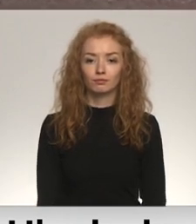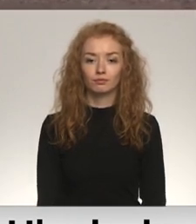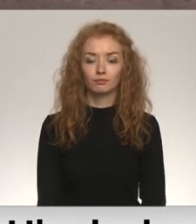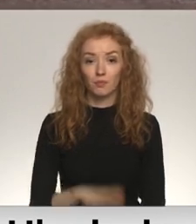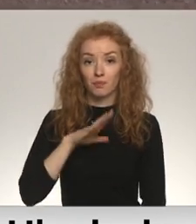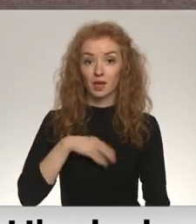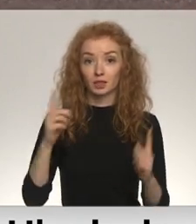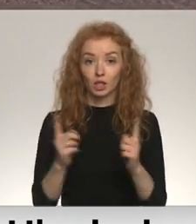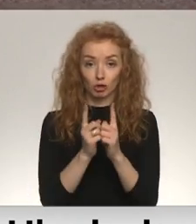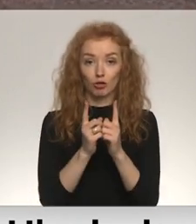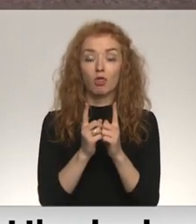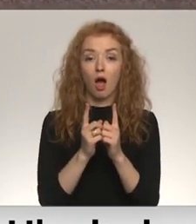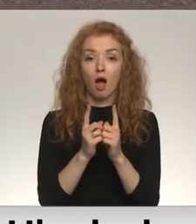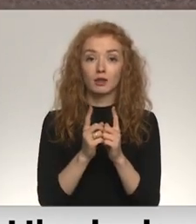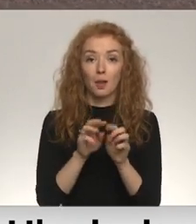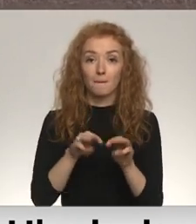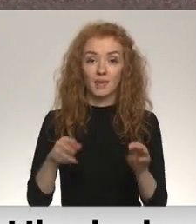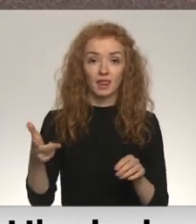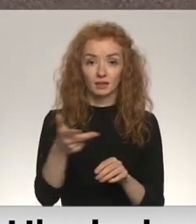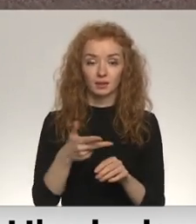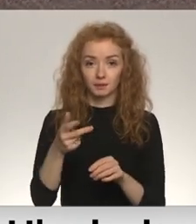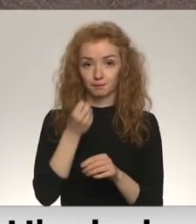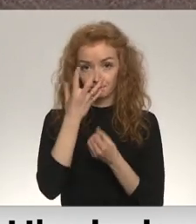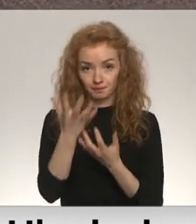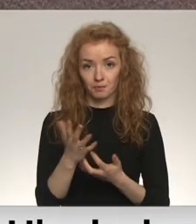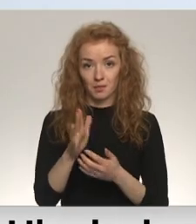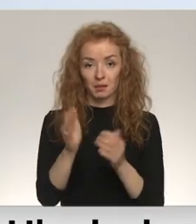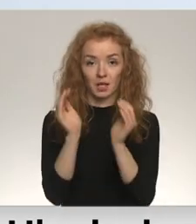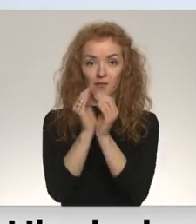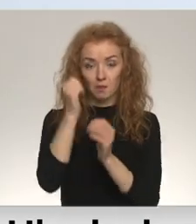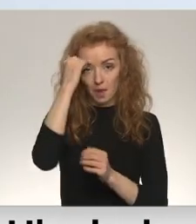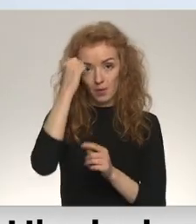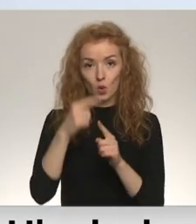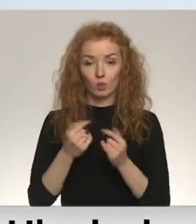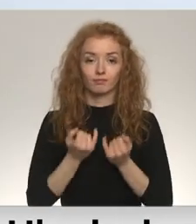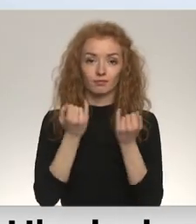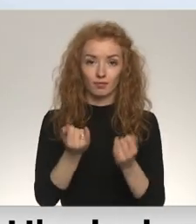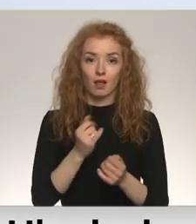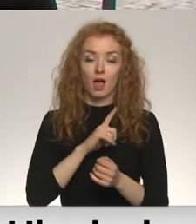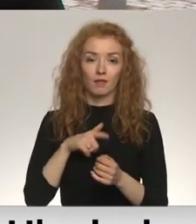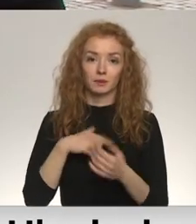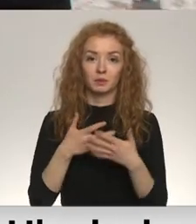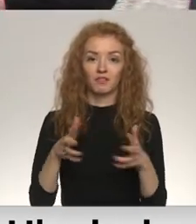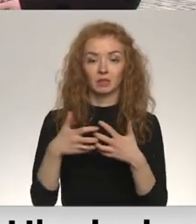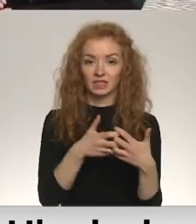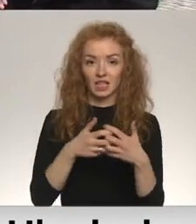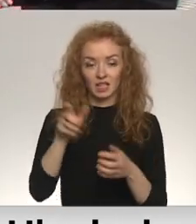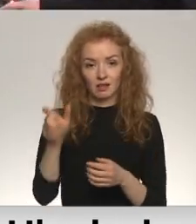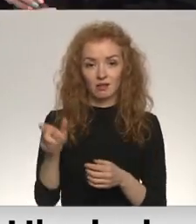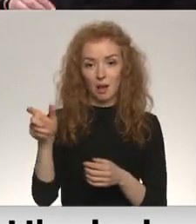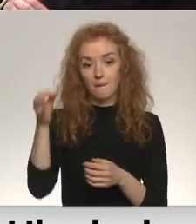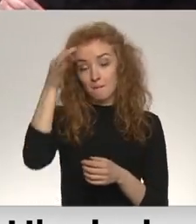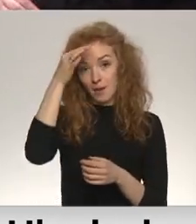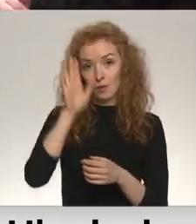Pēc tikšanās tieslietu ministrijā ministri nolika ziedus pie brīvības pieminekļa un godināja Latvijas brīvības cīnītāja Gunāra Astras